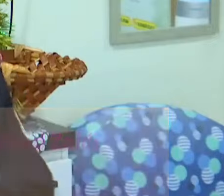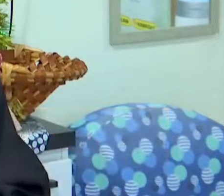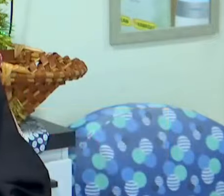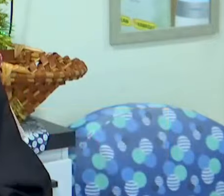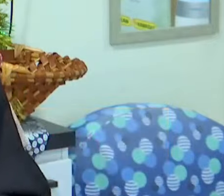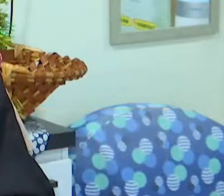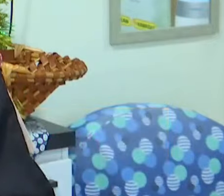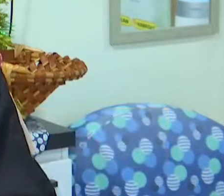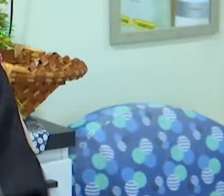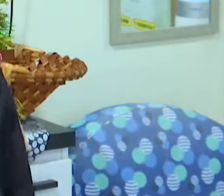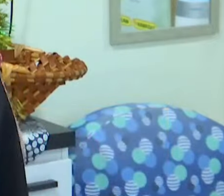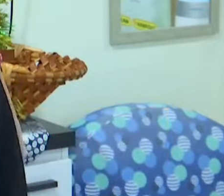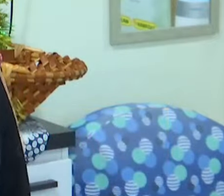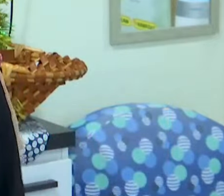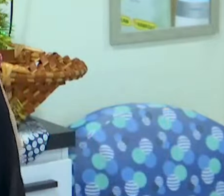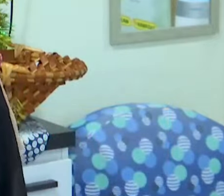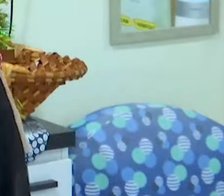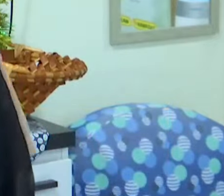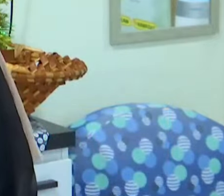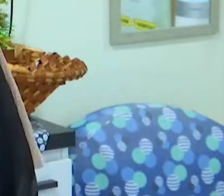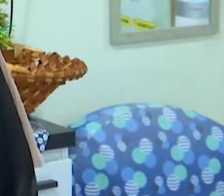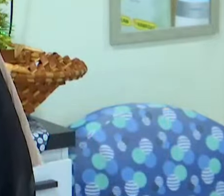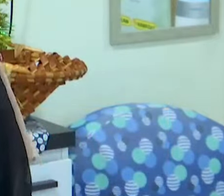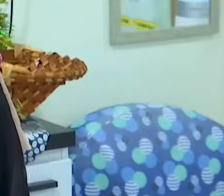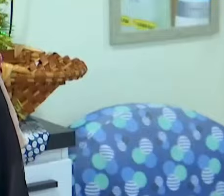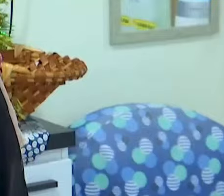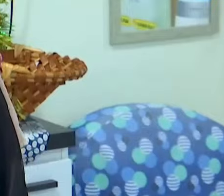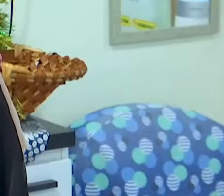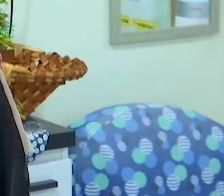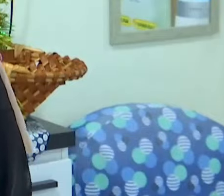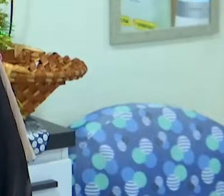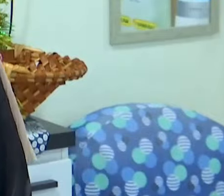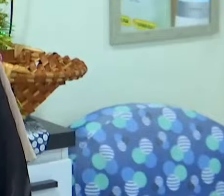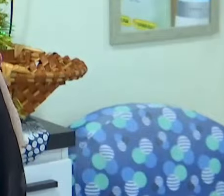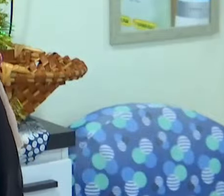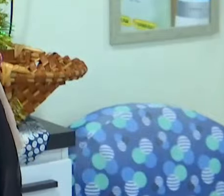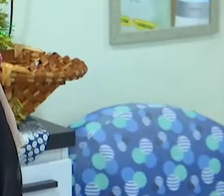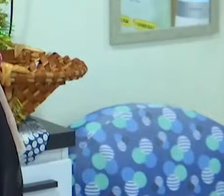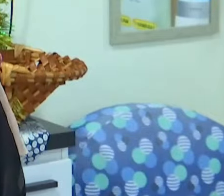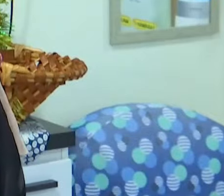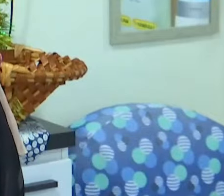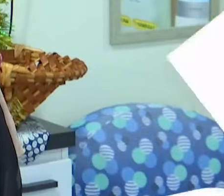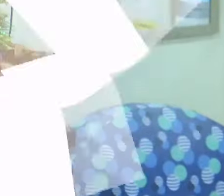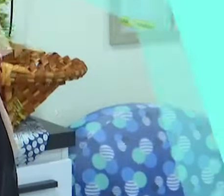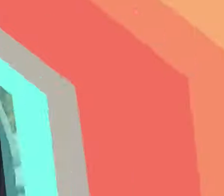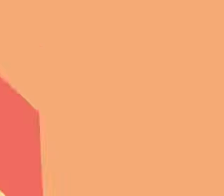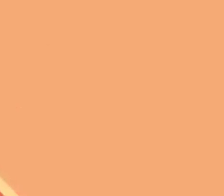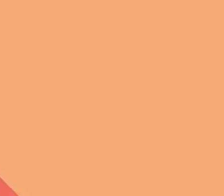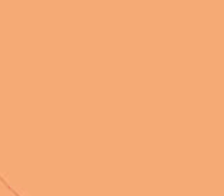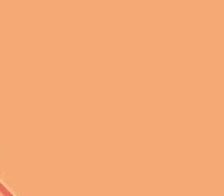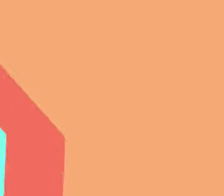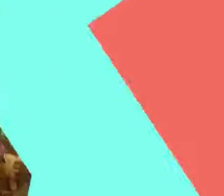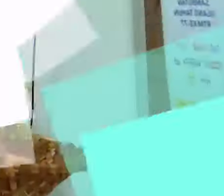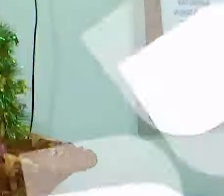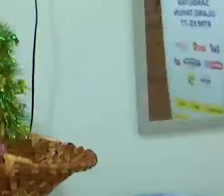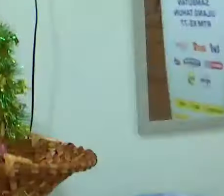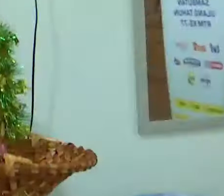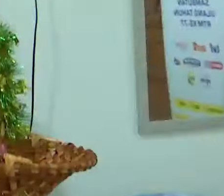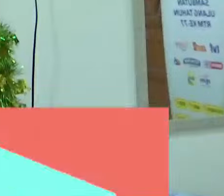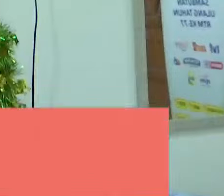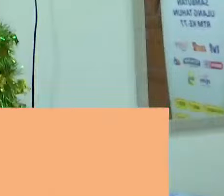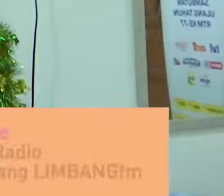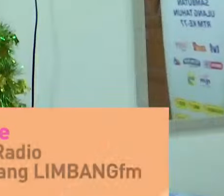diutus, pohon kemaafan. Saya mengucapkan selamat Hari Raya Aidilfitri, maaf zahir dan batin. Saya